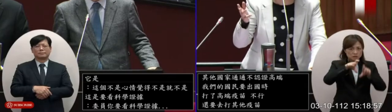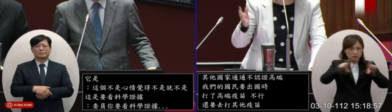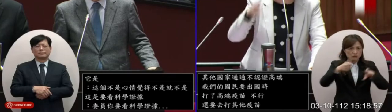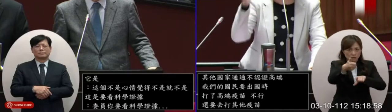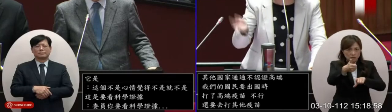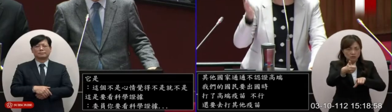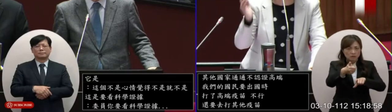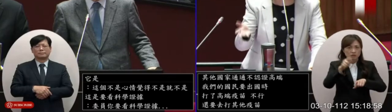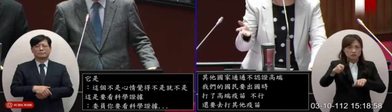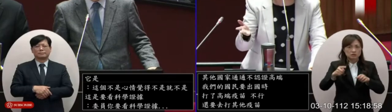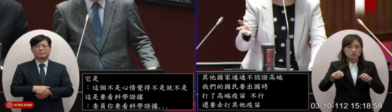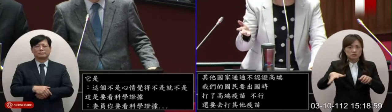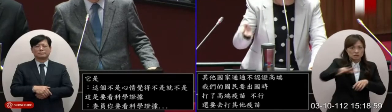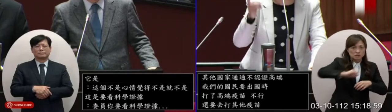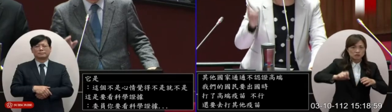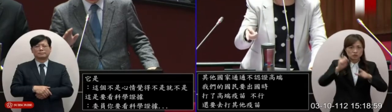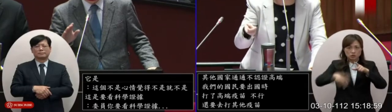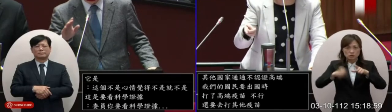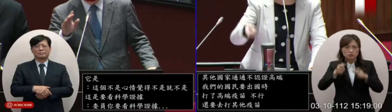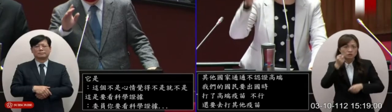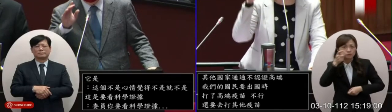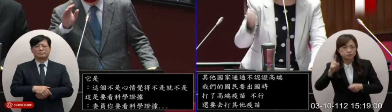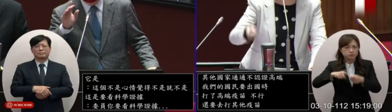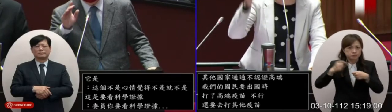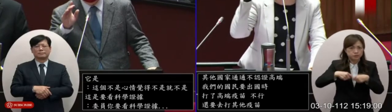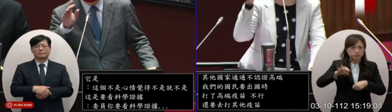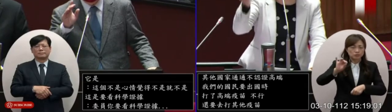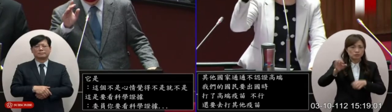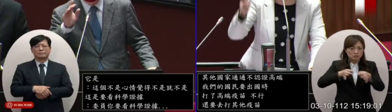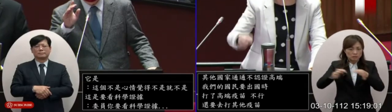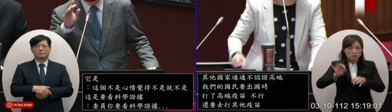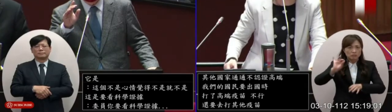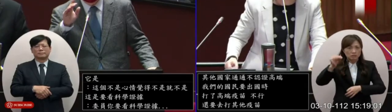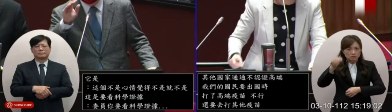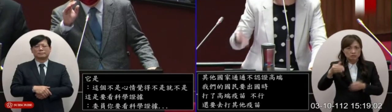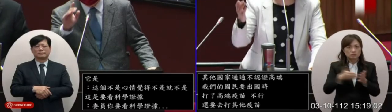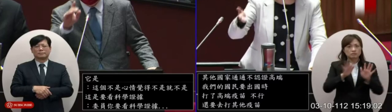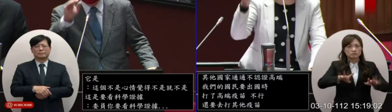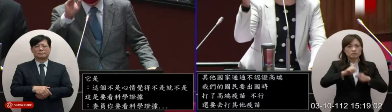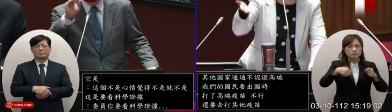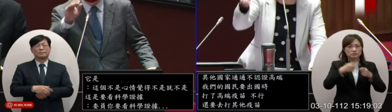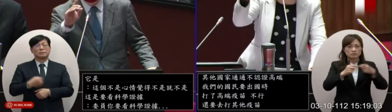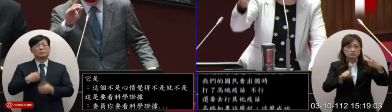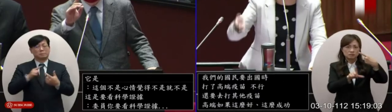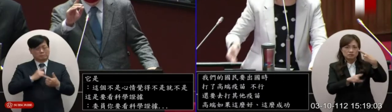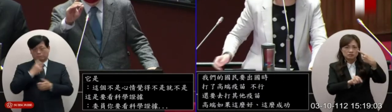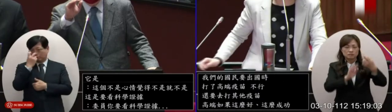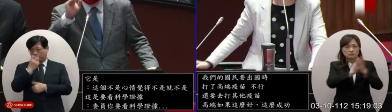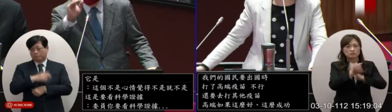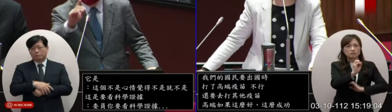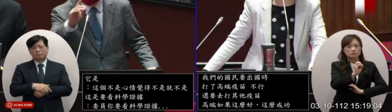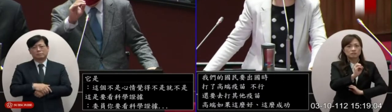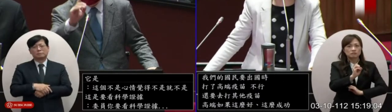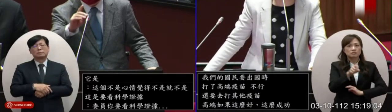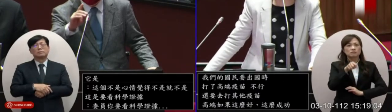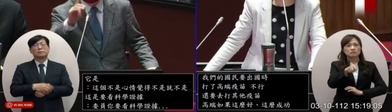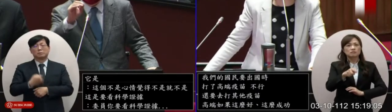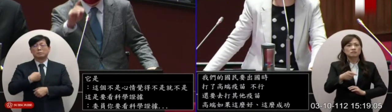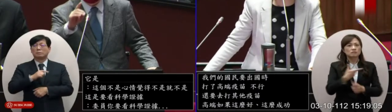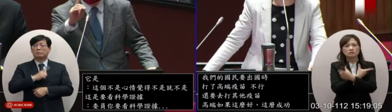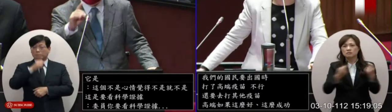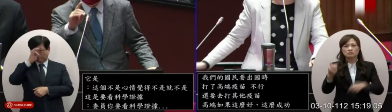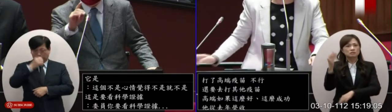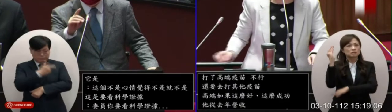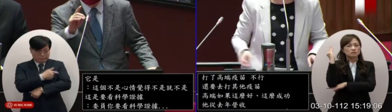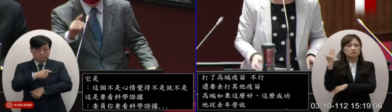公司一个月的营收只有100万，到今年1月变成零。可是它全部是靠我们政府来采购嘛？ 我们是看